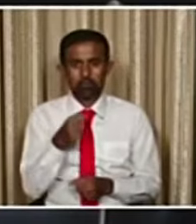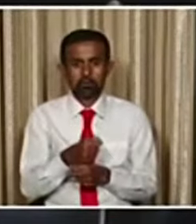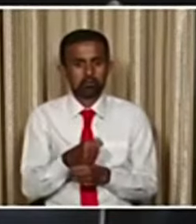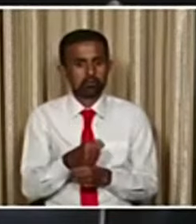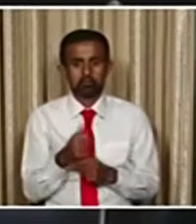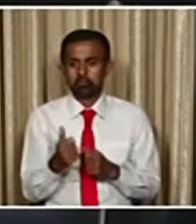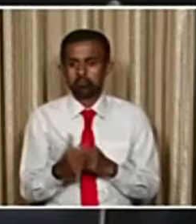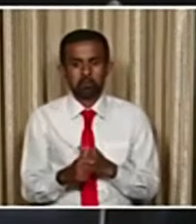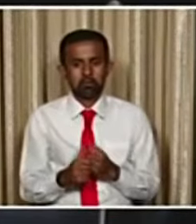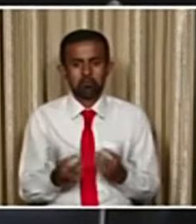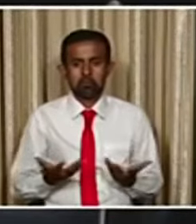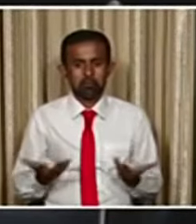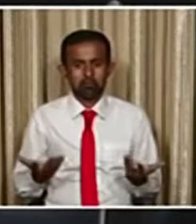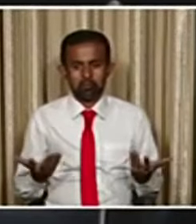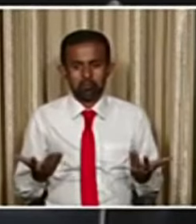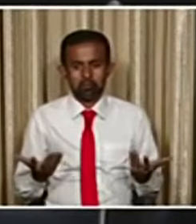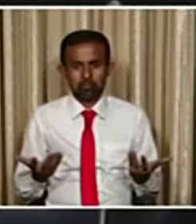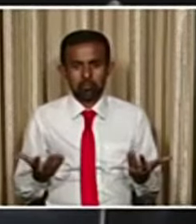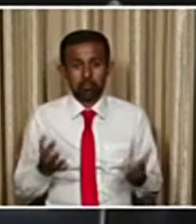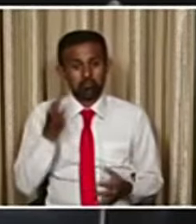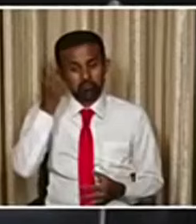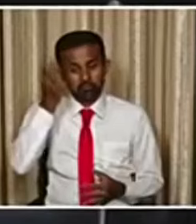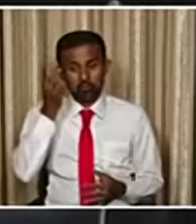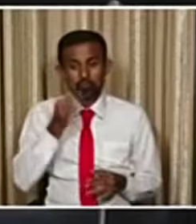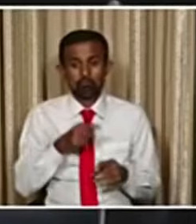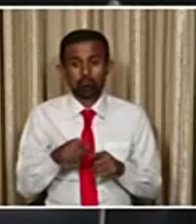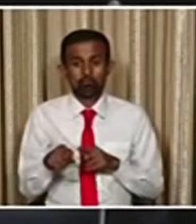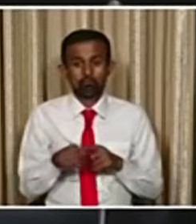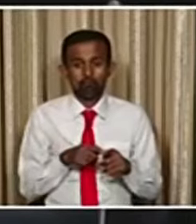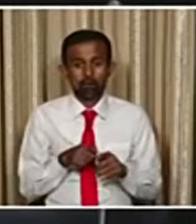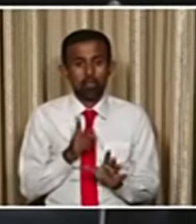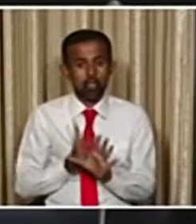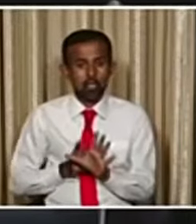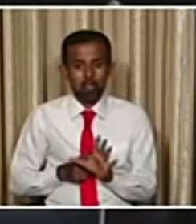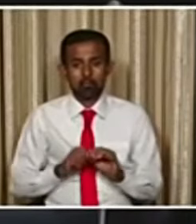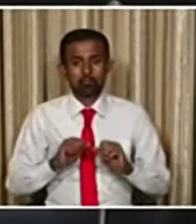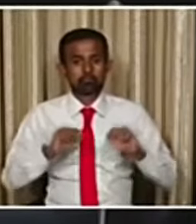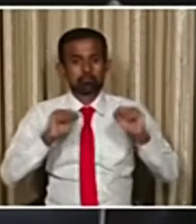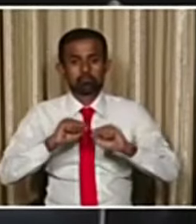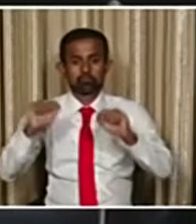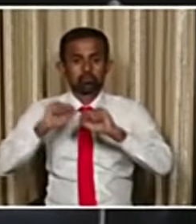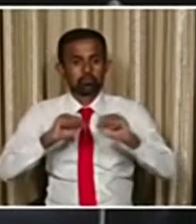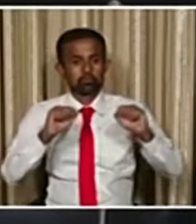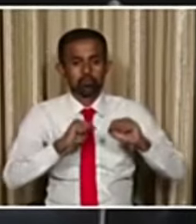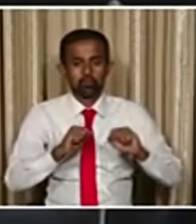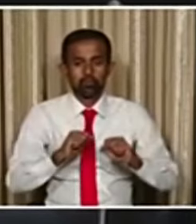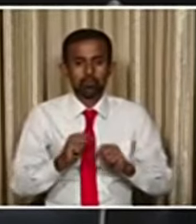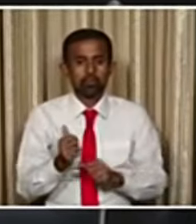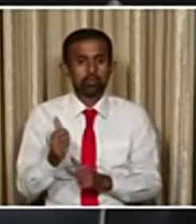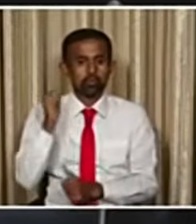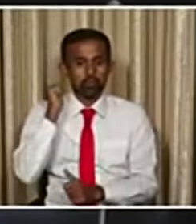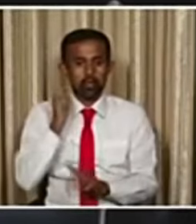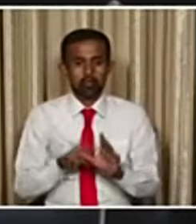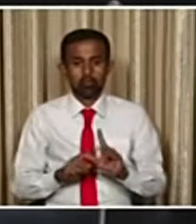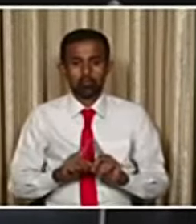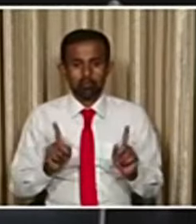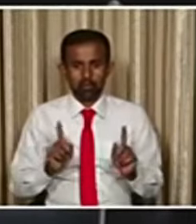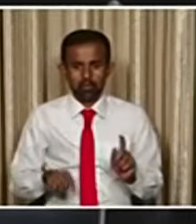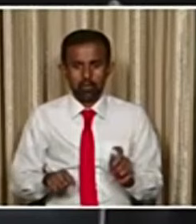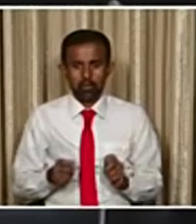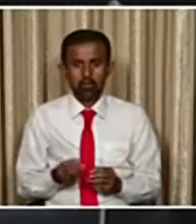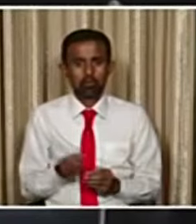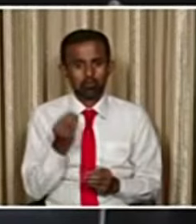රජයක් කවදාවත් පීටවන්නේ නැහැ කියලා එහෙනම් පිස්සු හැදලා වගේ හැමදේම වර්ජන රැල්ලක් ඇති කරගෙන මේ අවුරුදු රුපියල් 10000ක් වැඩි